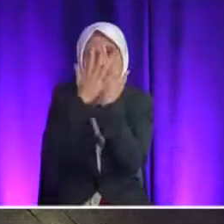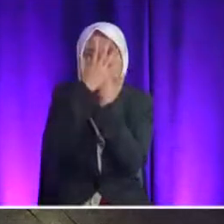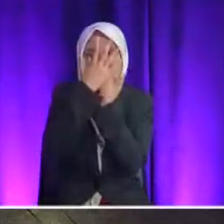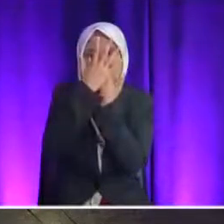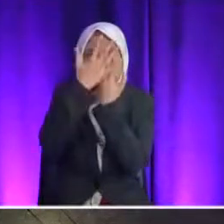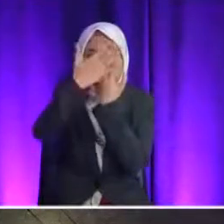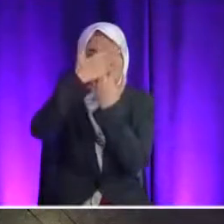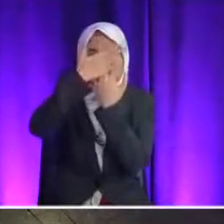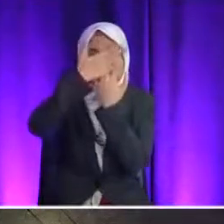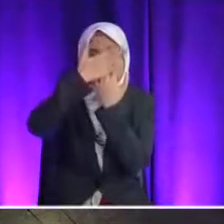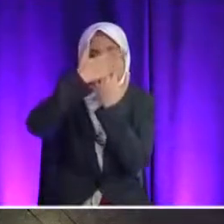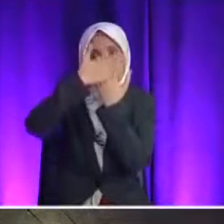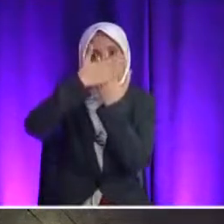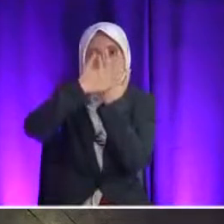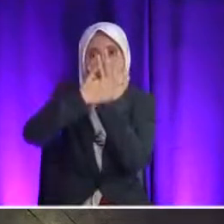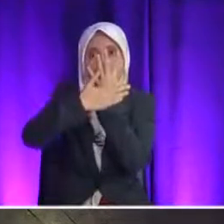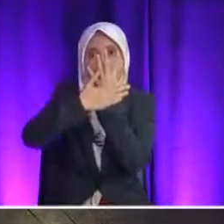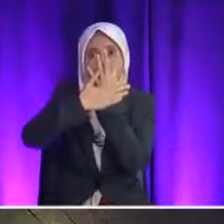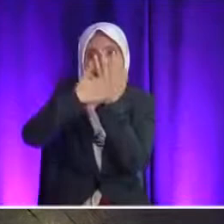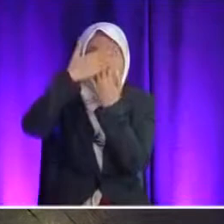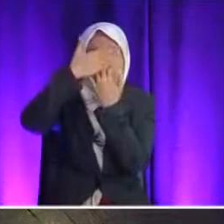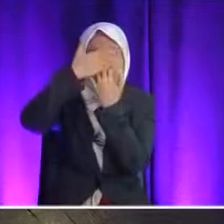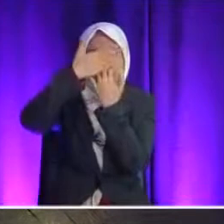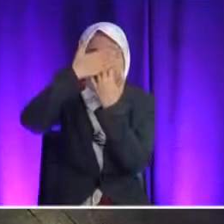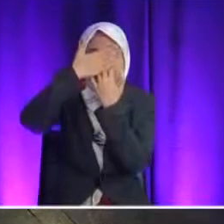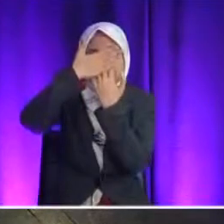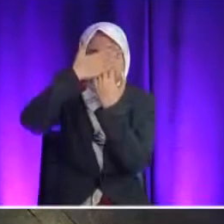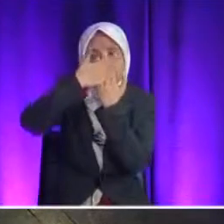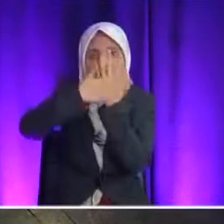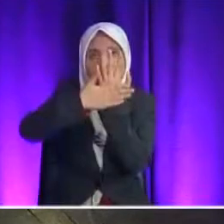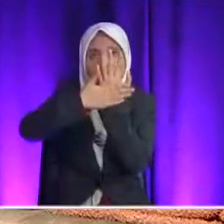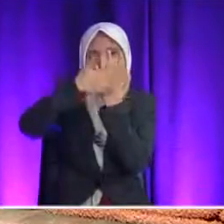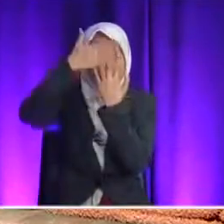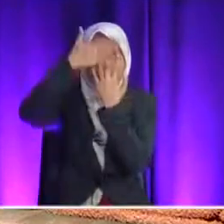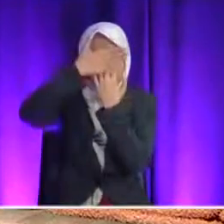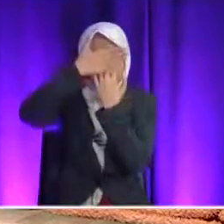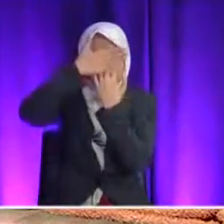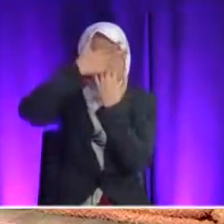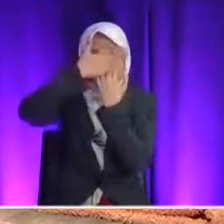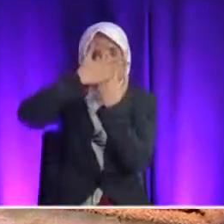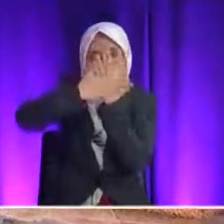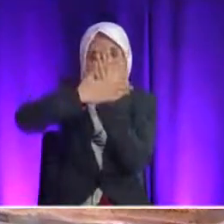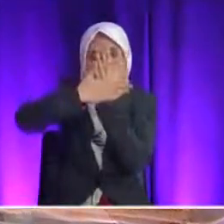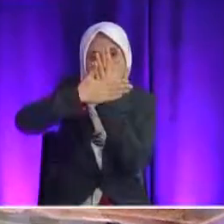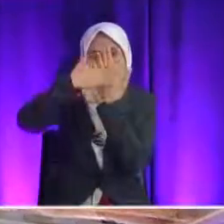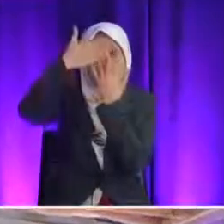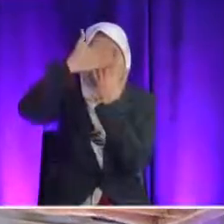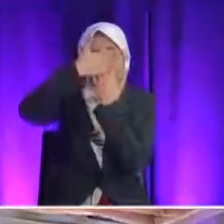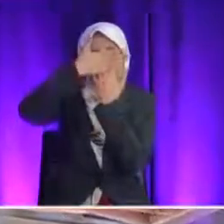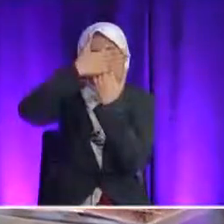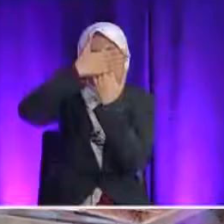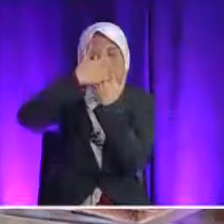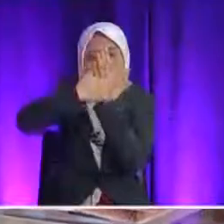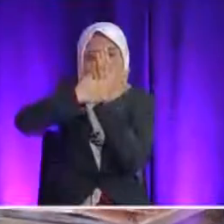bye bye oke Hah atas bawah atas bawah oke baik yang semua